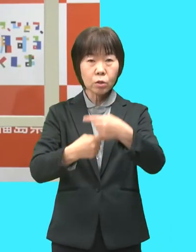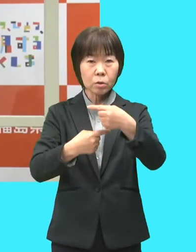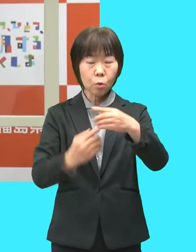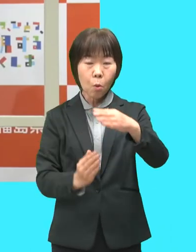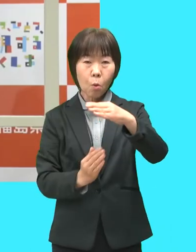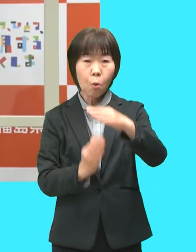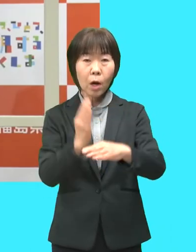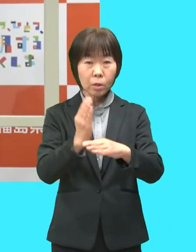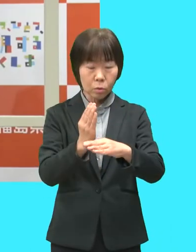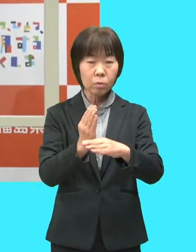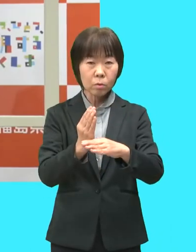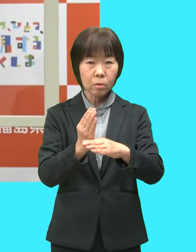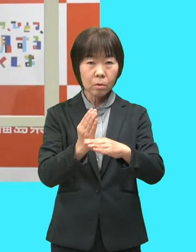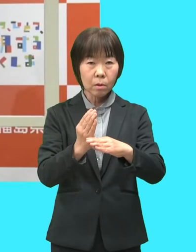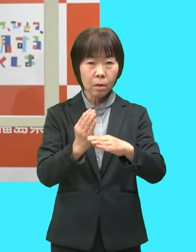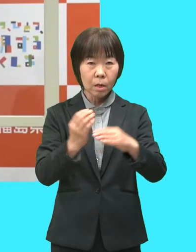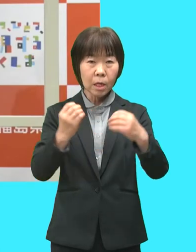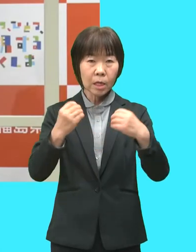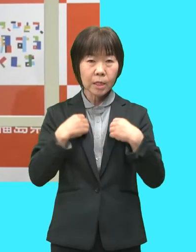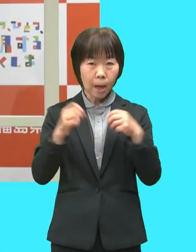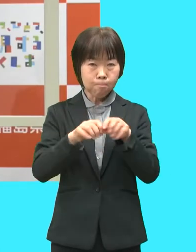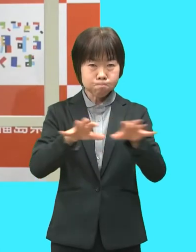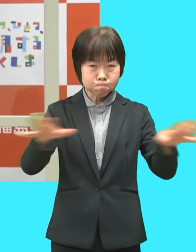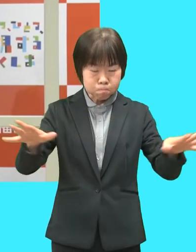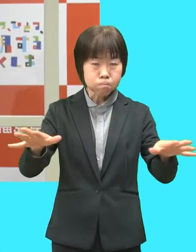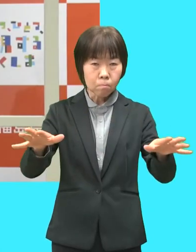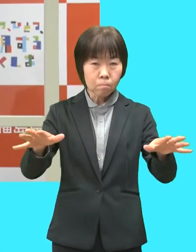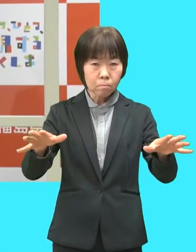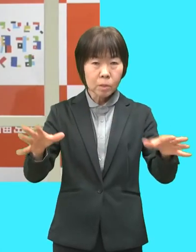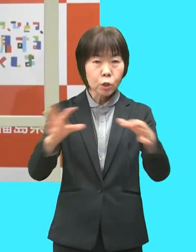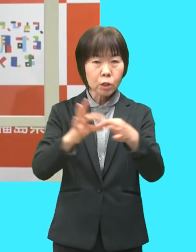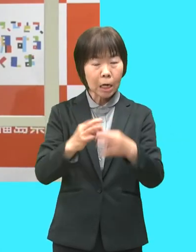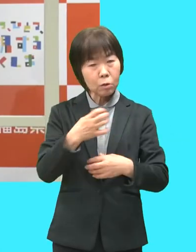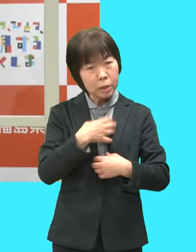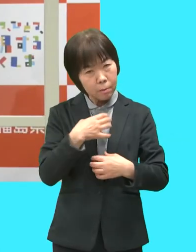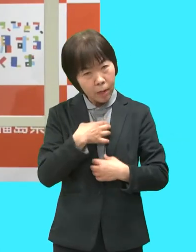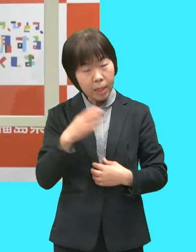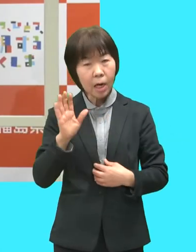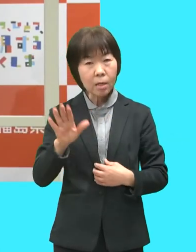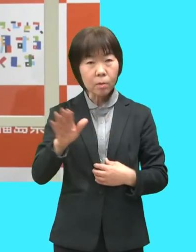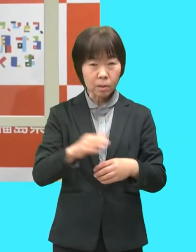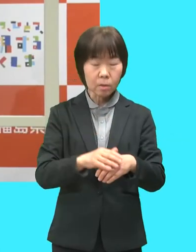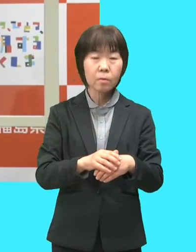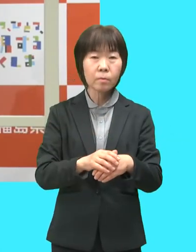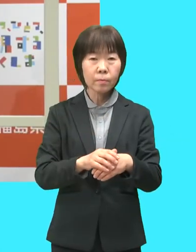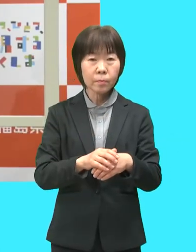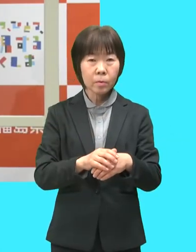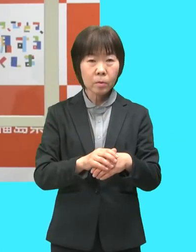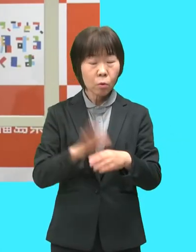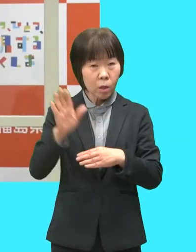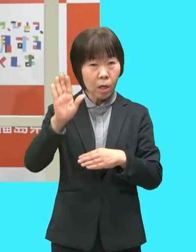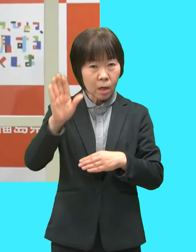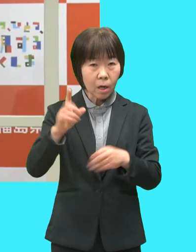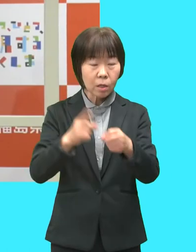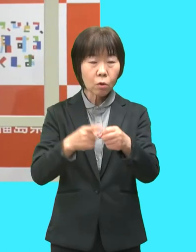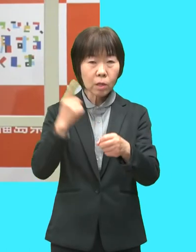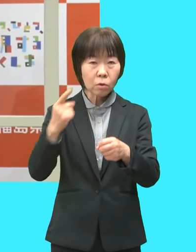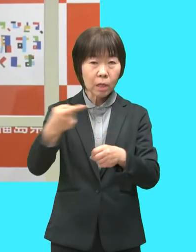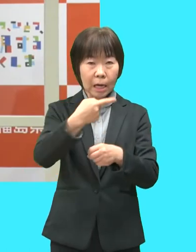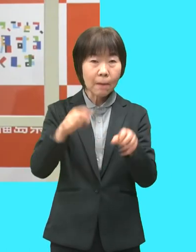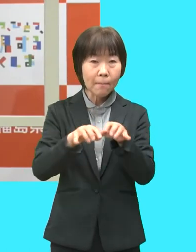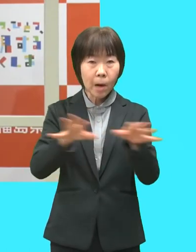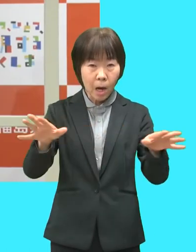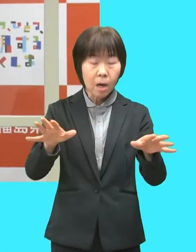超えるような爆発的な感染拡大につながる恐れもあります。これから昨年の第一波